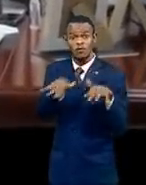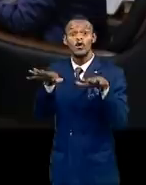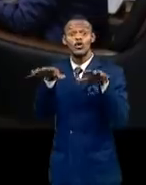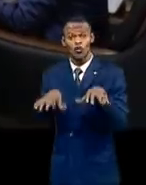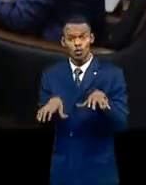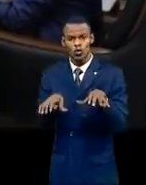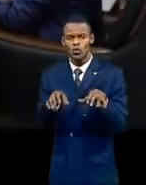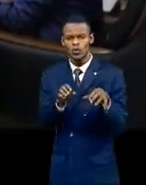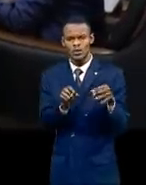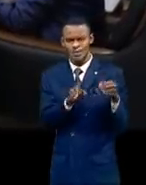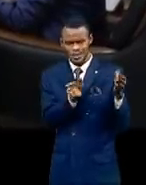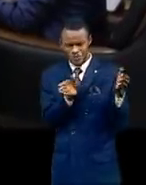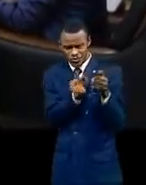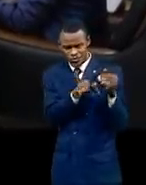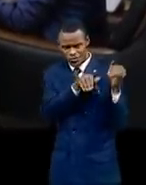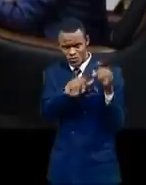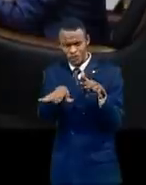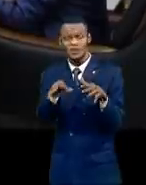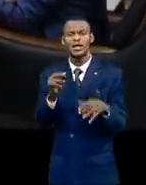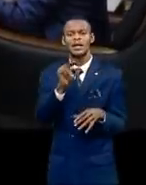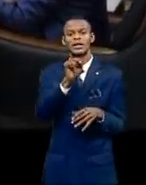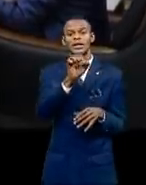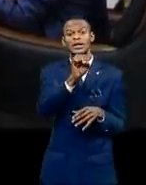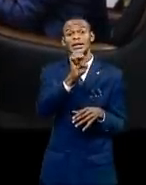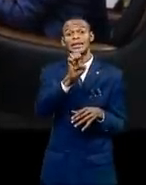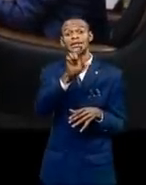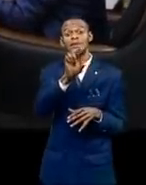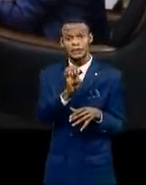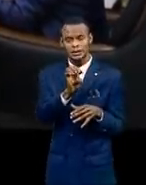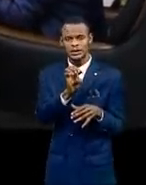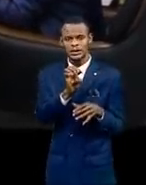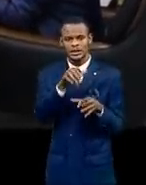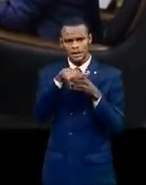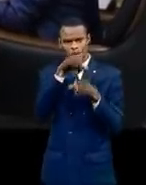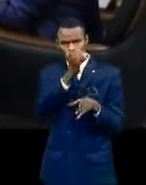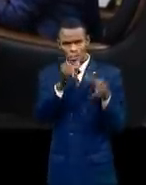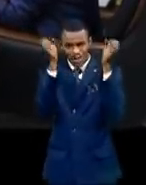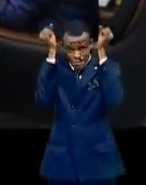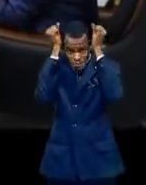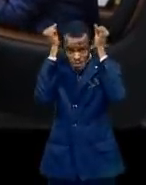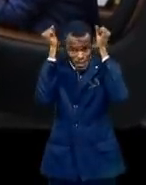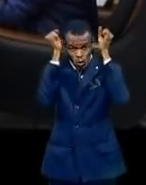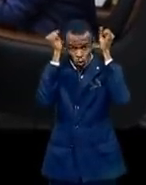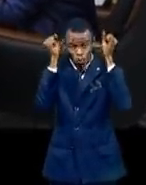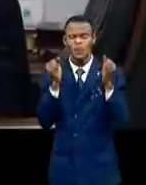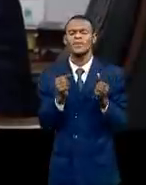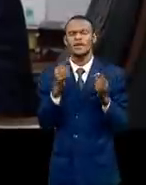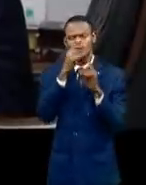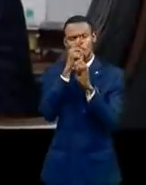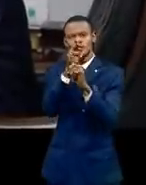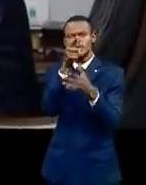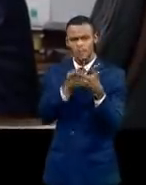Ntsélé au sud de Maluku. L'enjeu consiste à créer une entité globale et autonome dans son